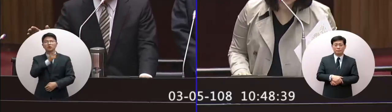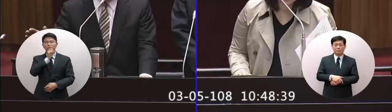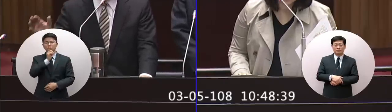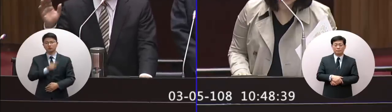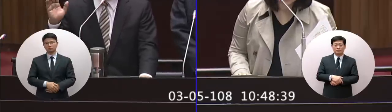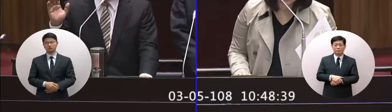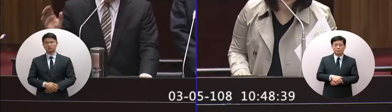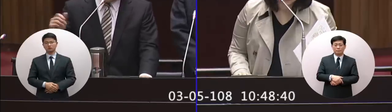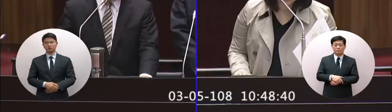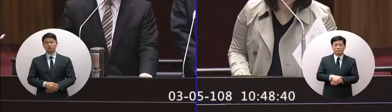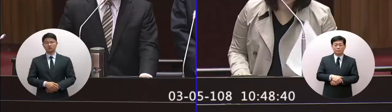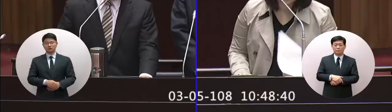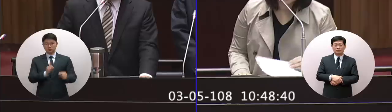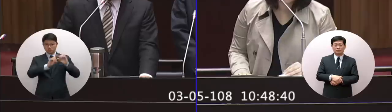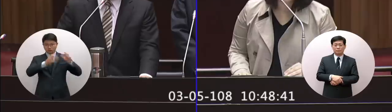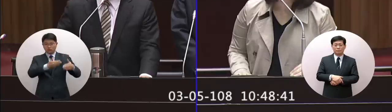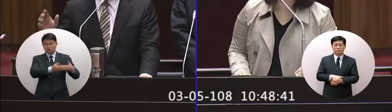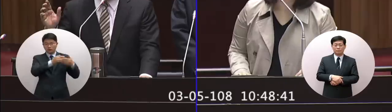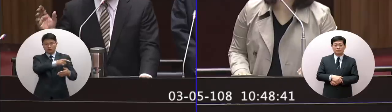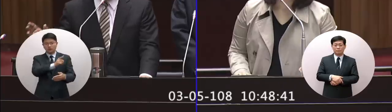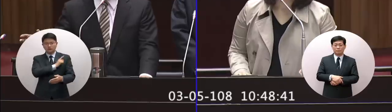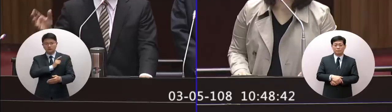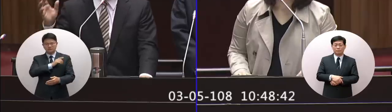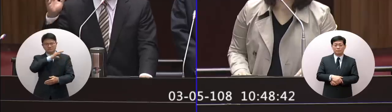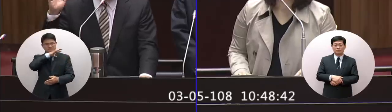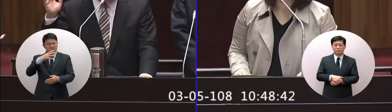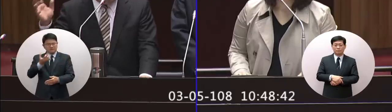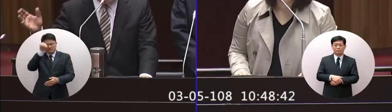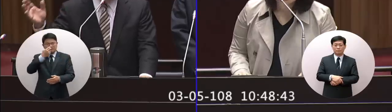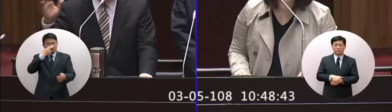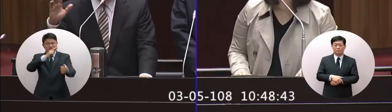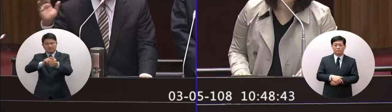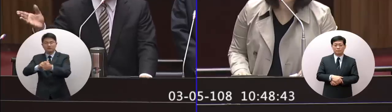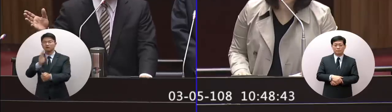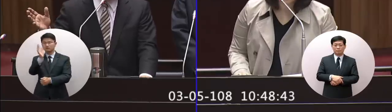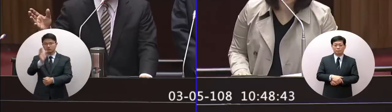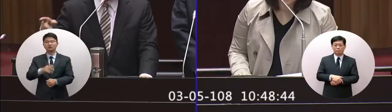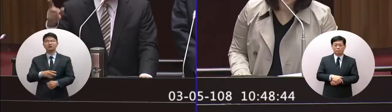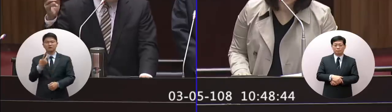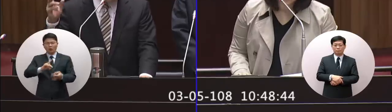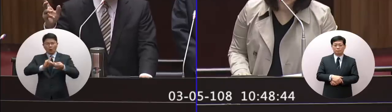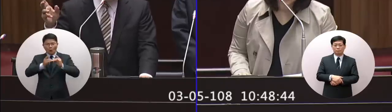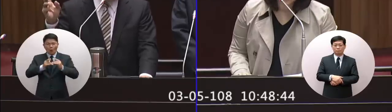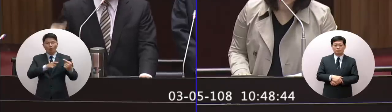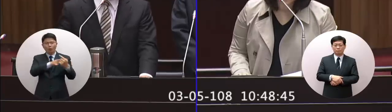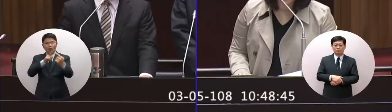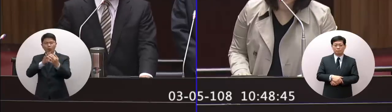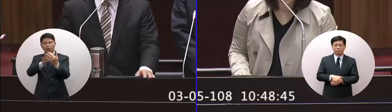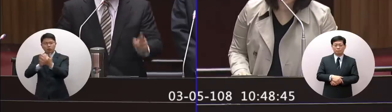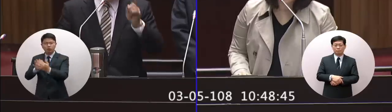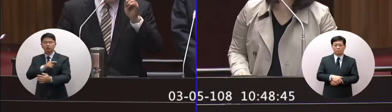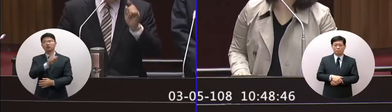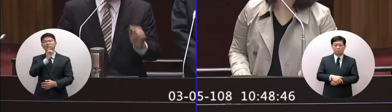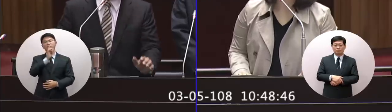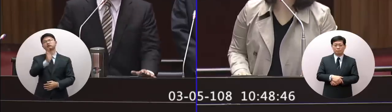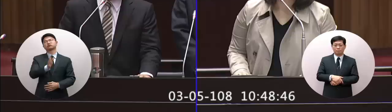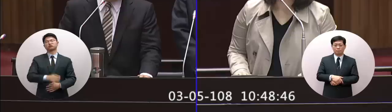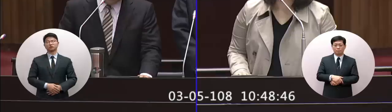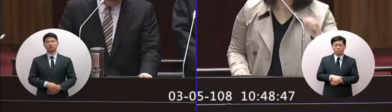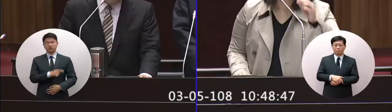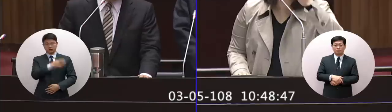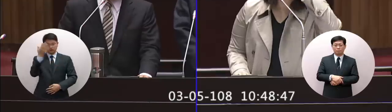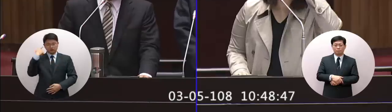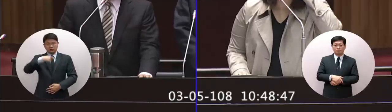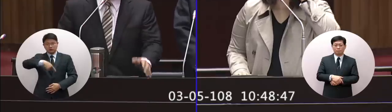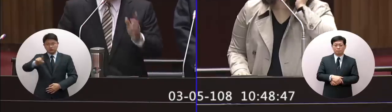他中国不行霸权主义，不挑动外地革命，他都在南美洲都曾经做